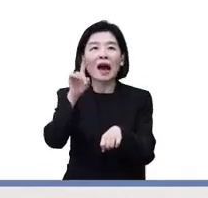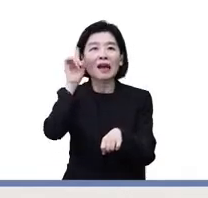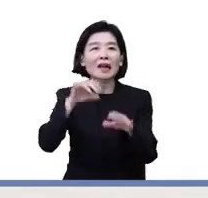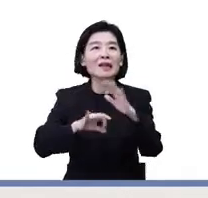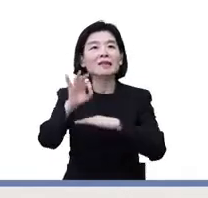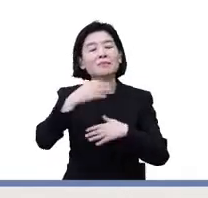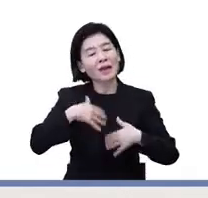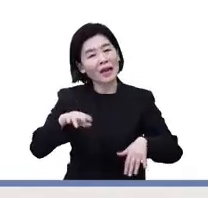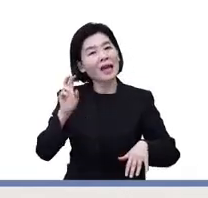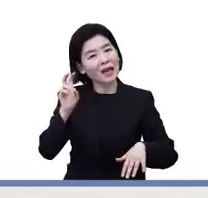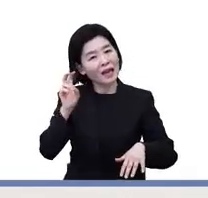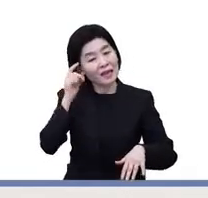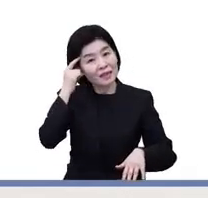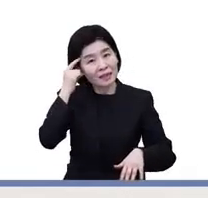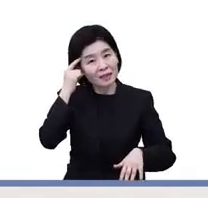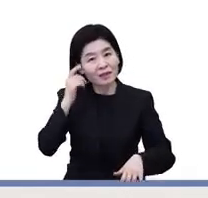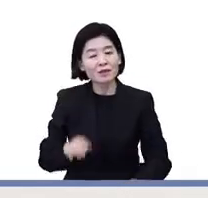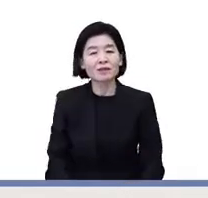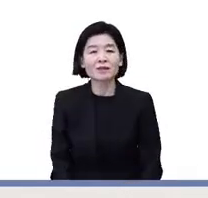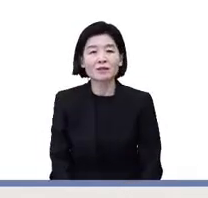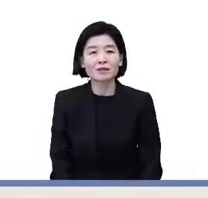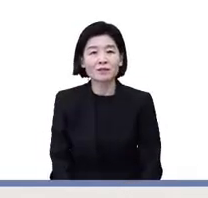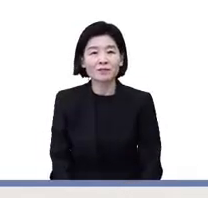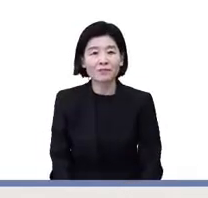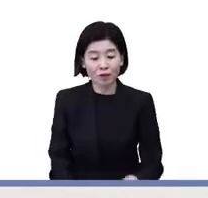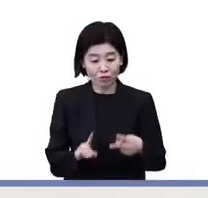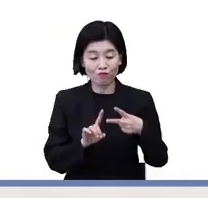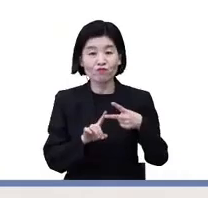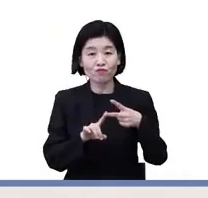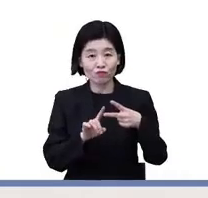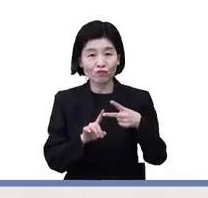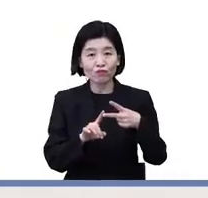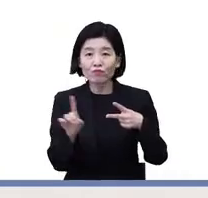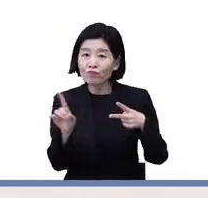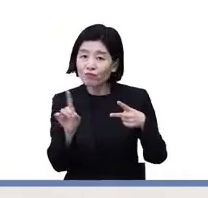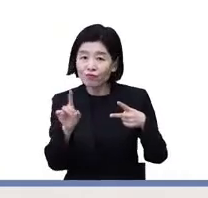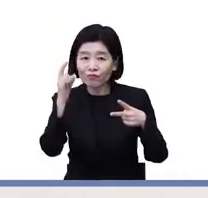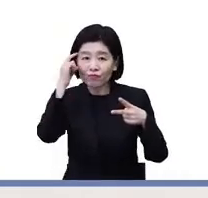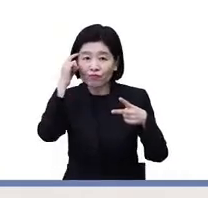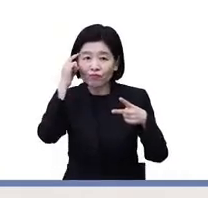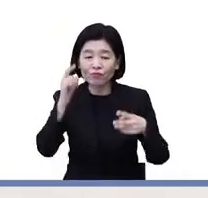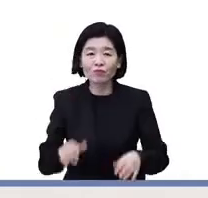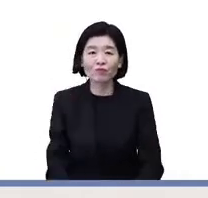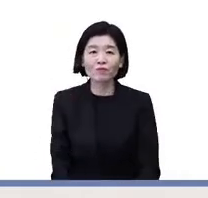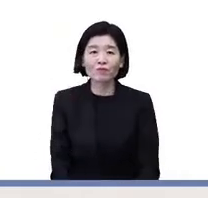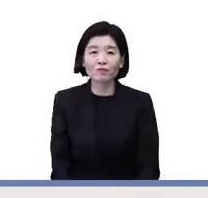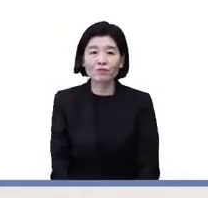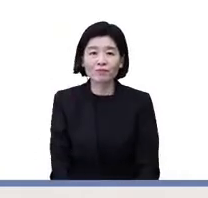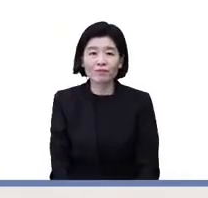하겠다. 뭐 초등학생들이 이렇게 생각할 수 있겠죠. 그런데 추상적인 개념으로 이해를 한다면요?